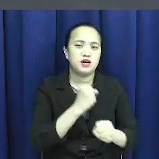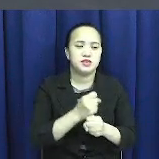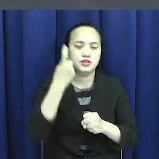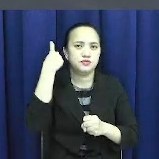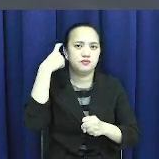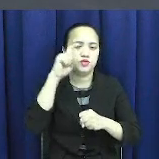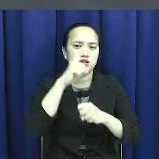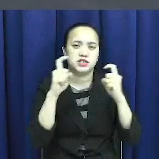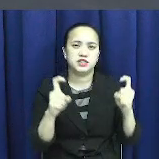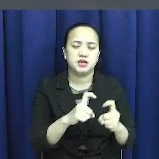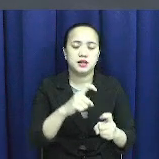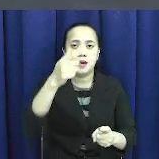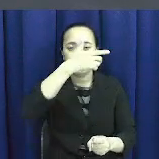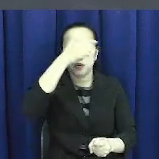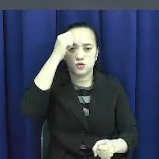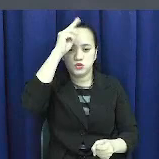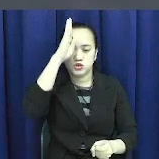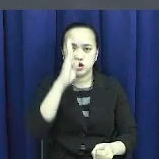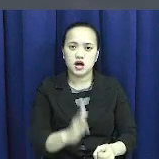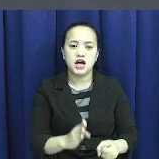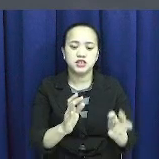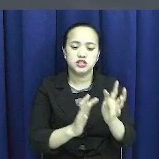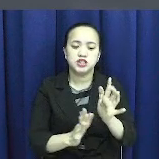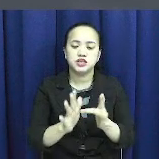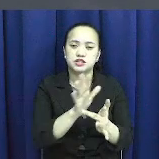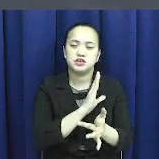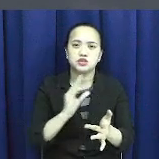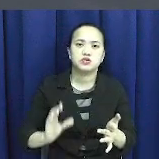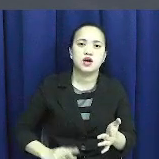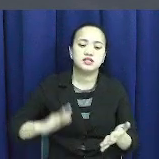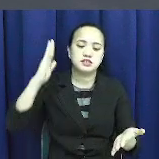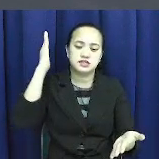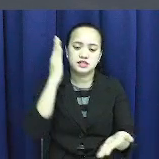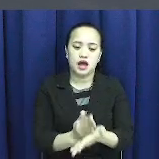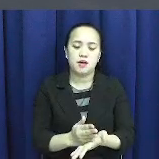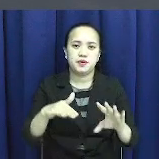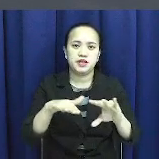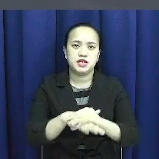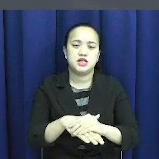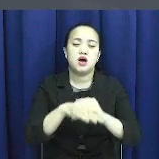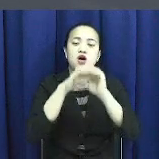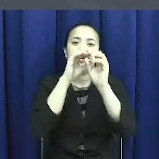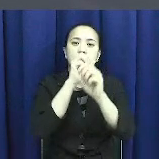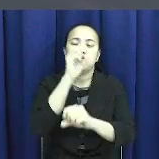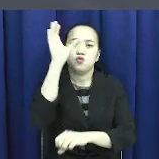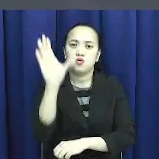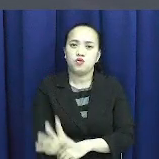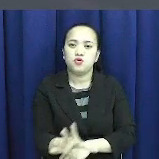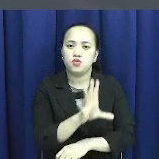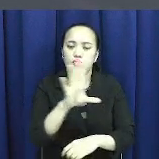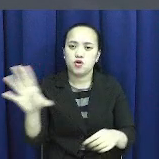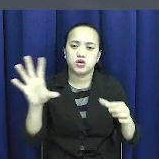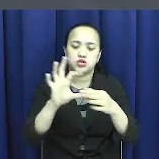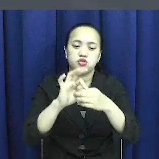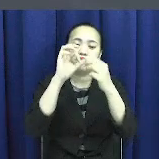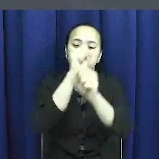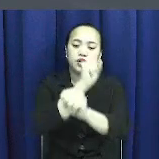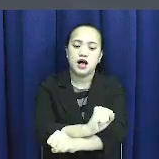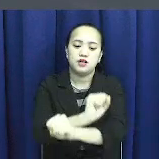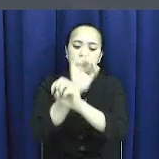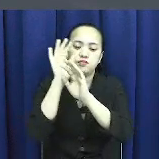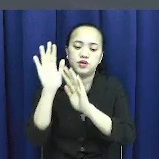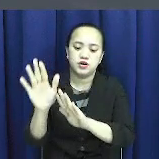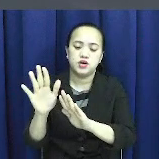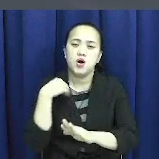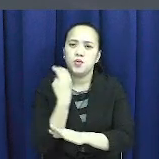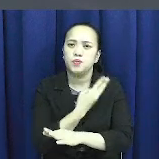Tinapos na po ng Panginoon sa krus ng Kalbaryo. Which means tayo ngayon ay pwede nang makalapit. We can come